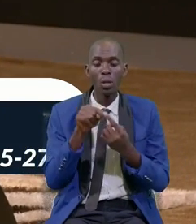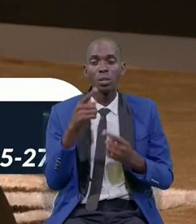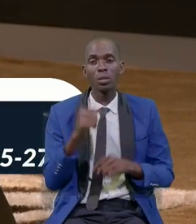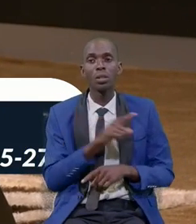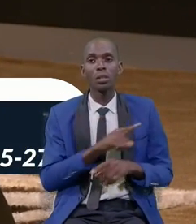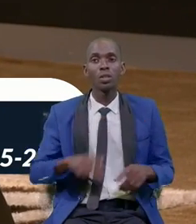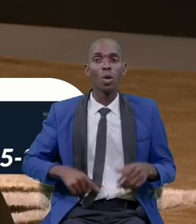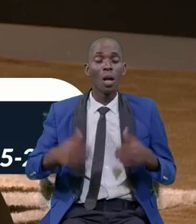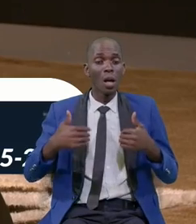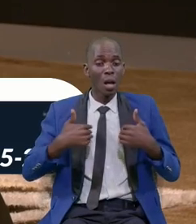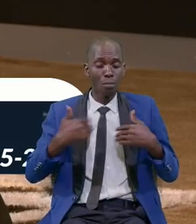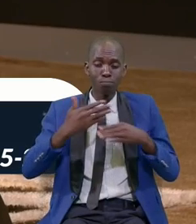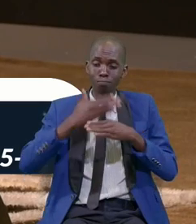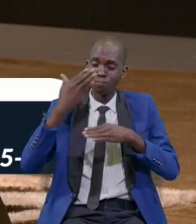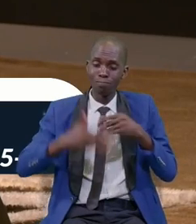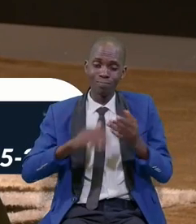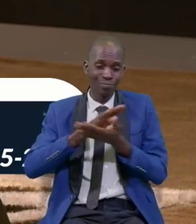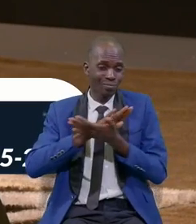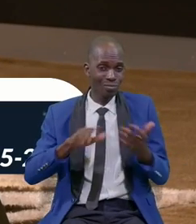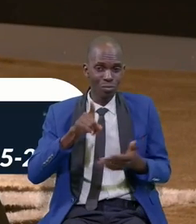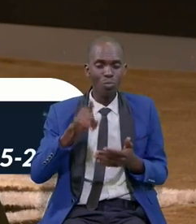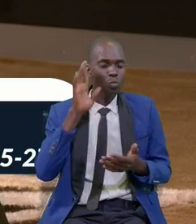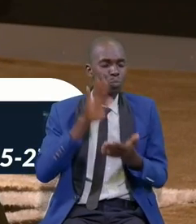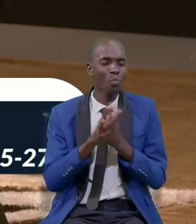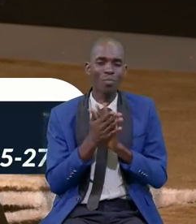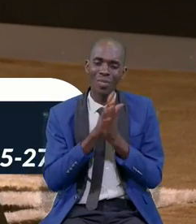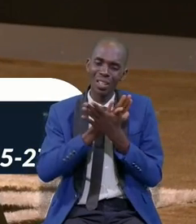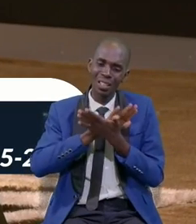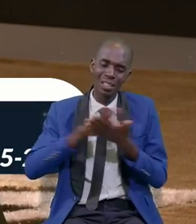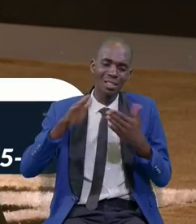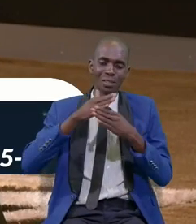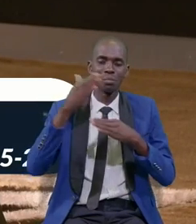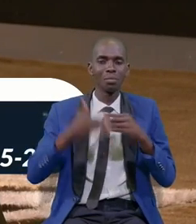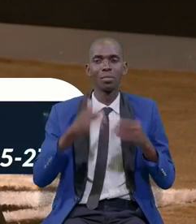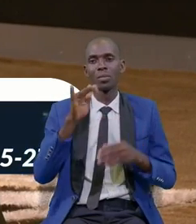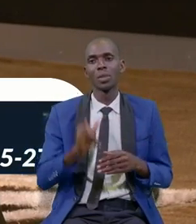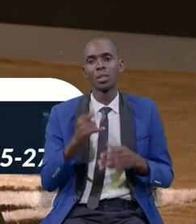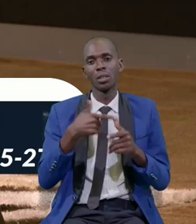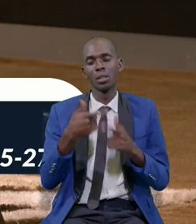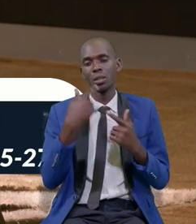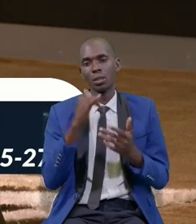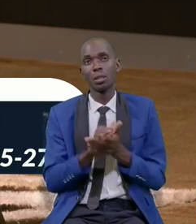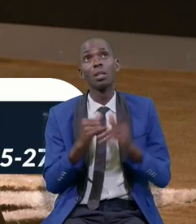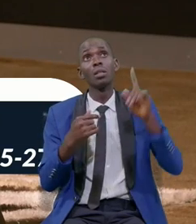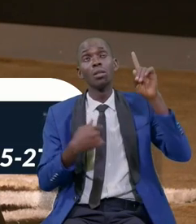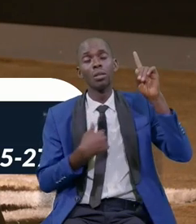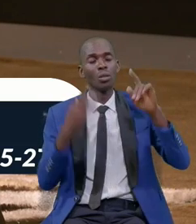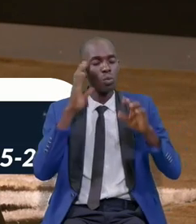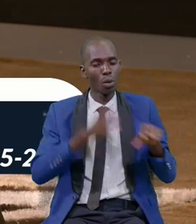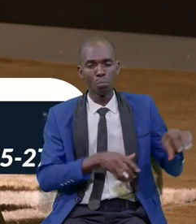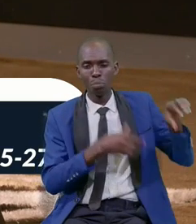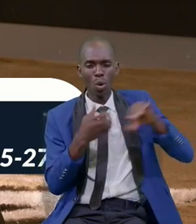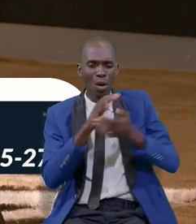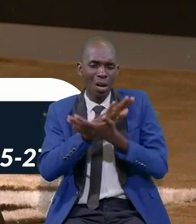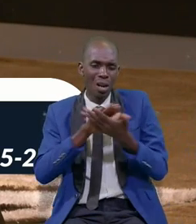Lorsque le Seigneur vous purifie, vous êtes pur. Et dit, je répandrai sur vous une eau pure et